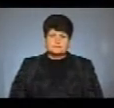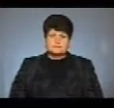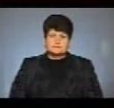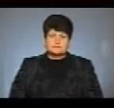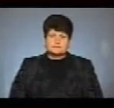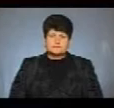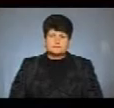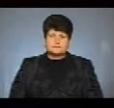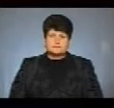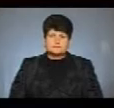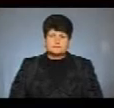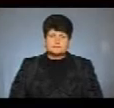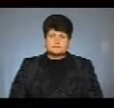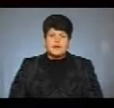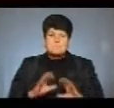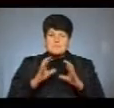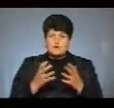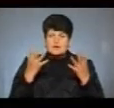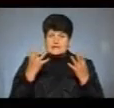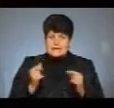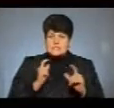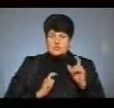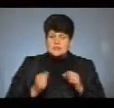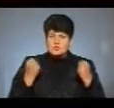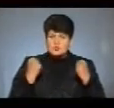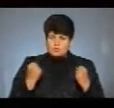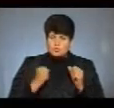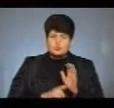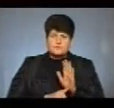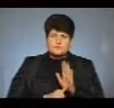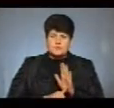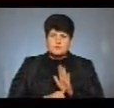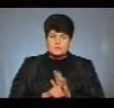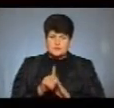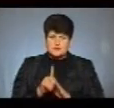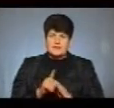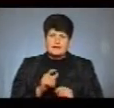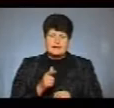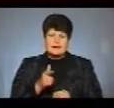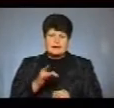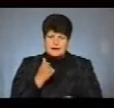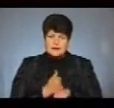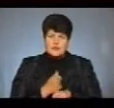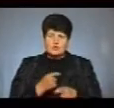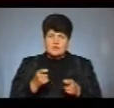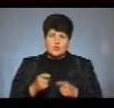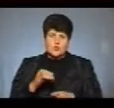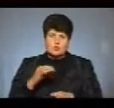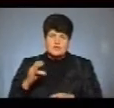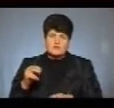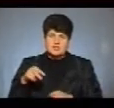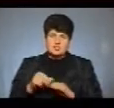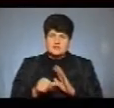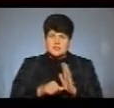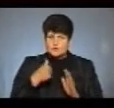Тернопіль. Міжнародний день студентського спорту започаткувала Генеральна конференція ЮНЕСКО у 2016